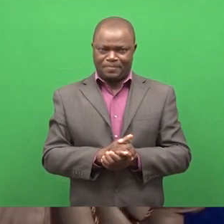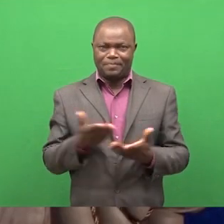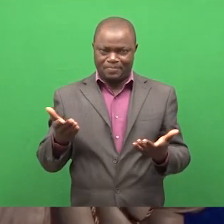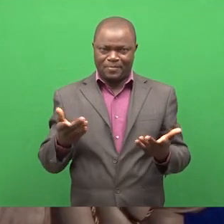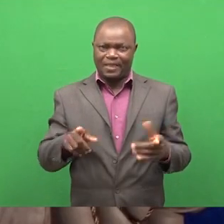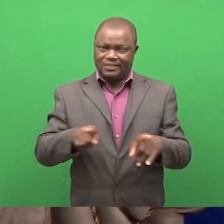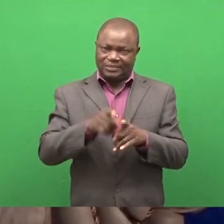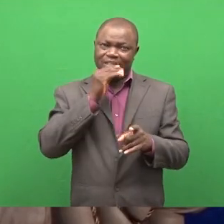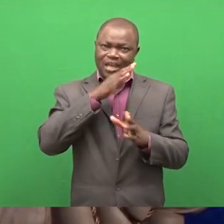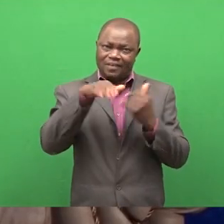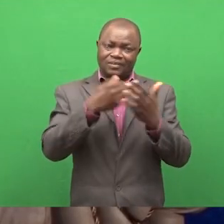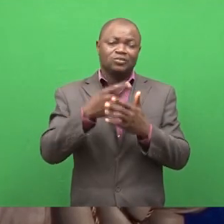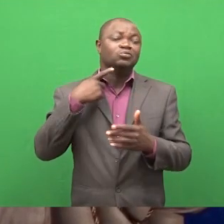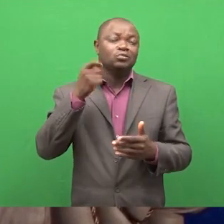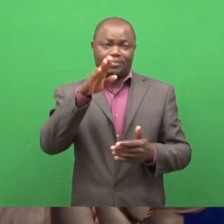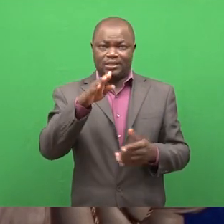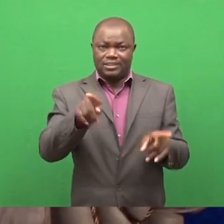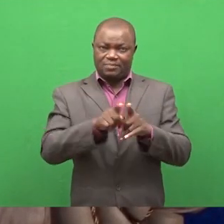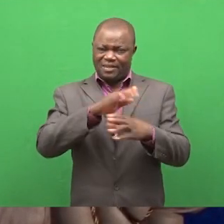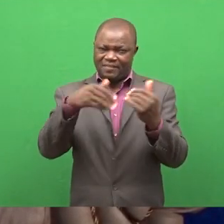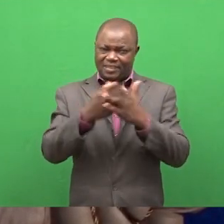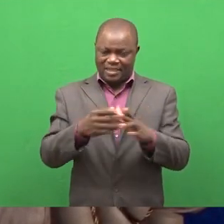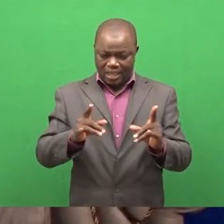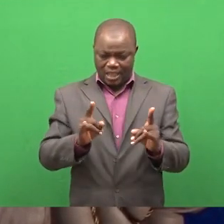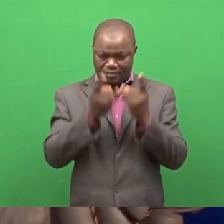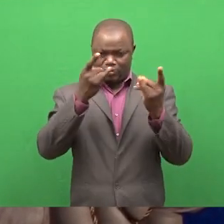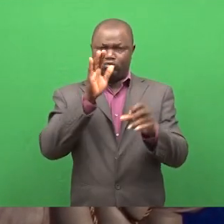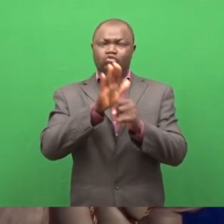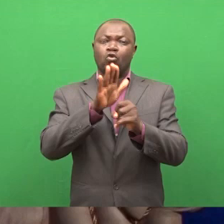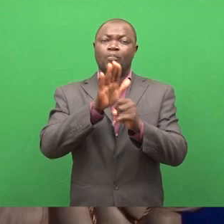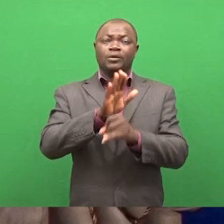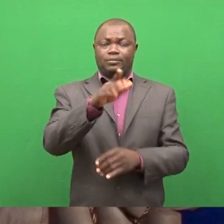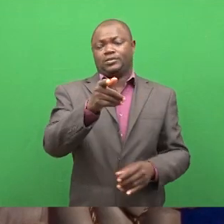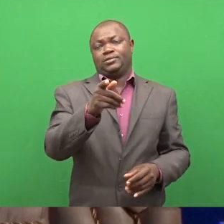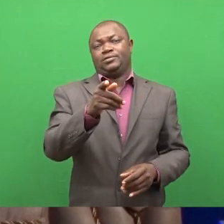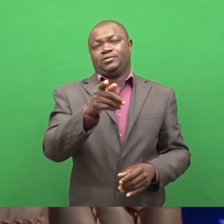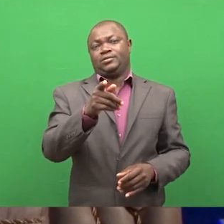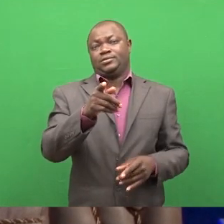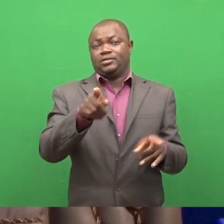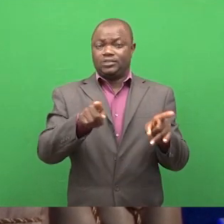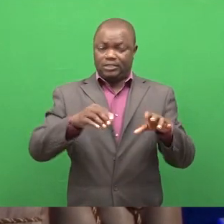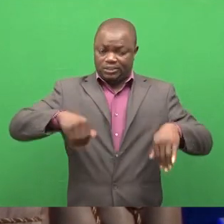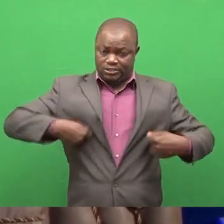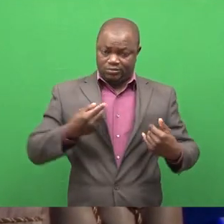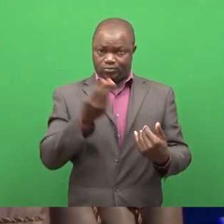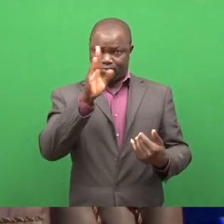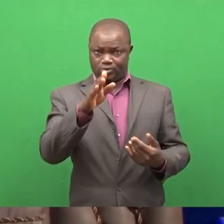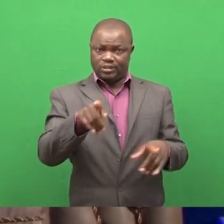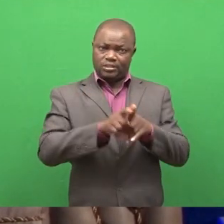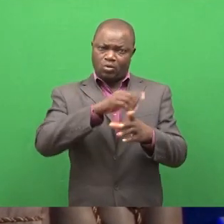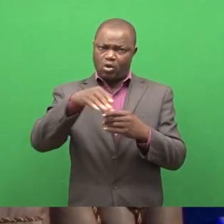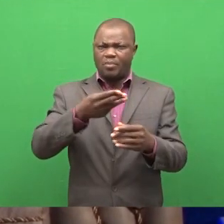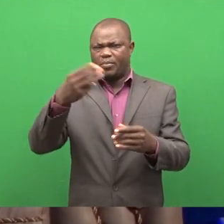Ari kutaura zvechokwadi zvinhu zvakawanda. Zvinhu zvakawanda. Vanorarama neurema